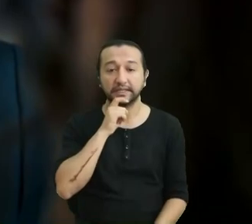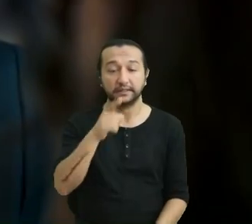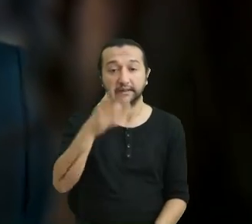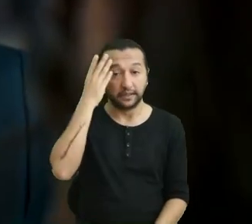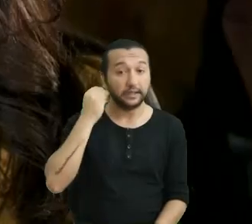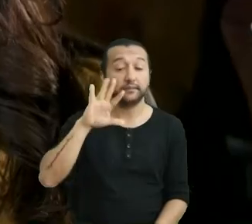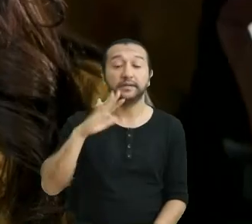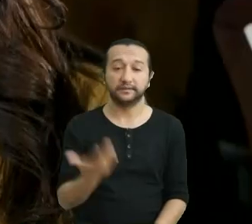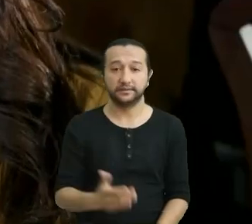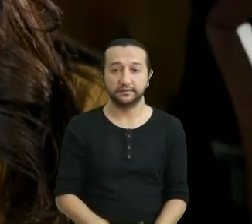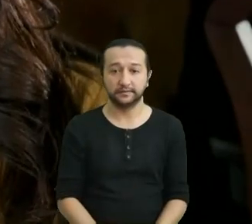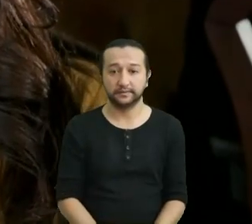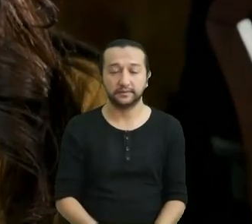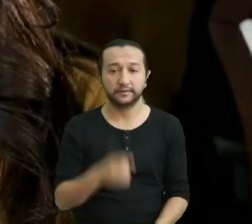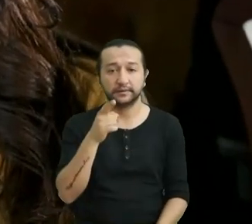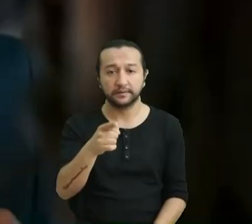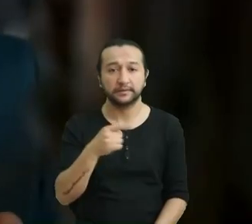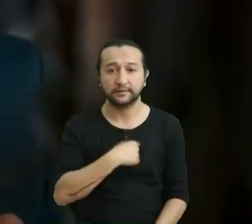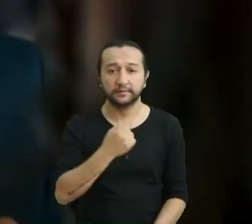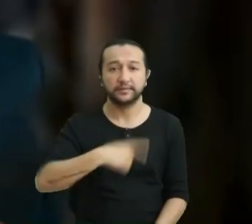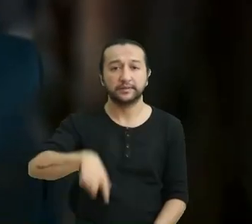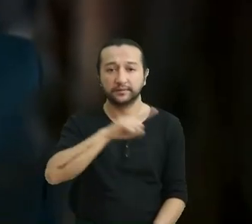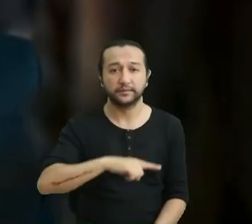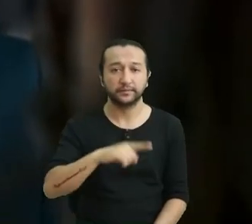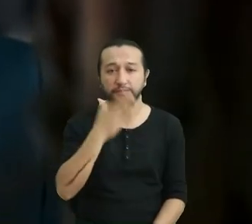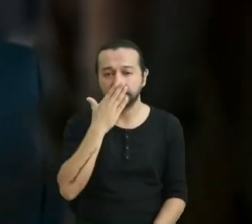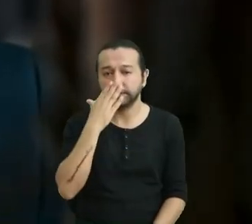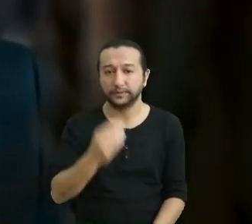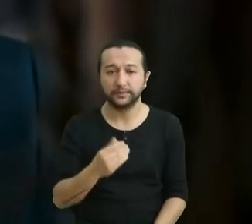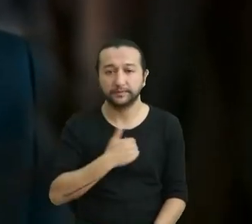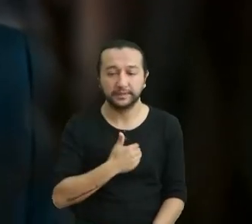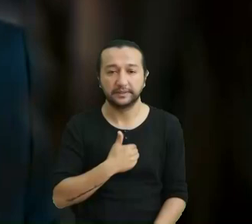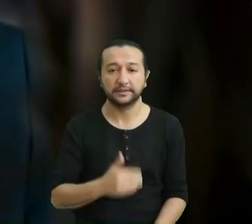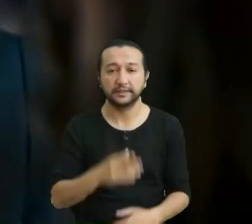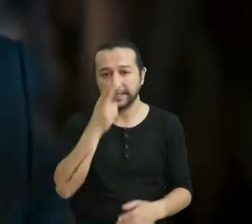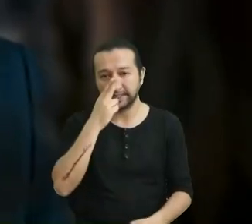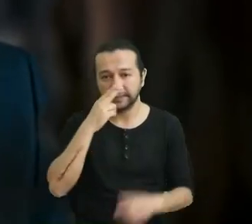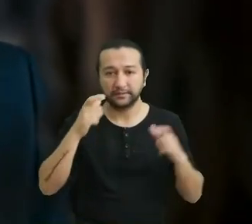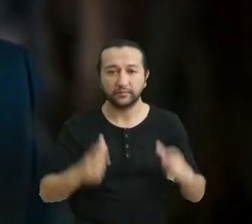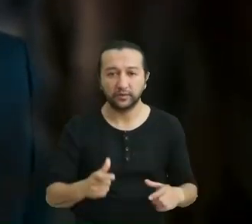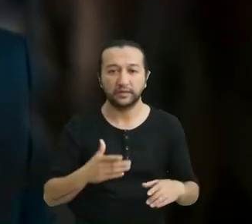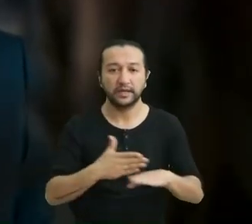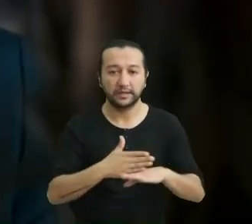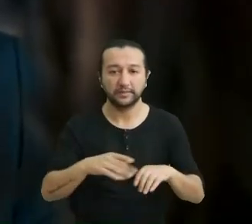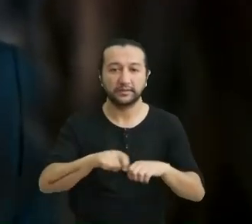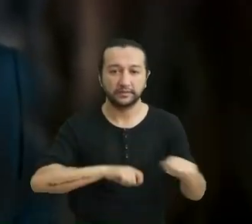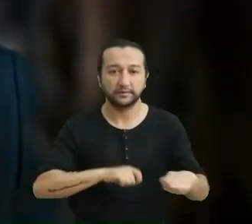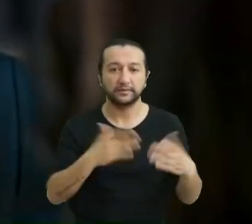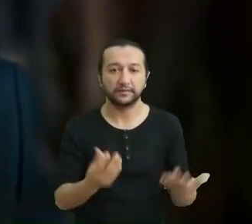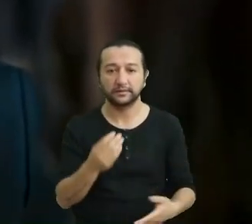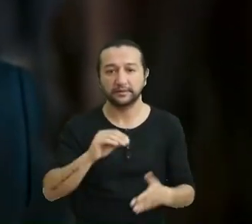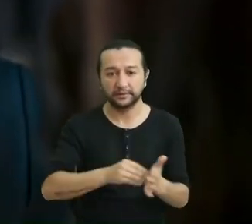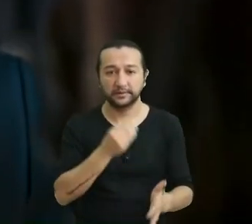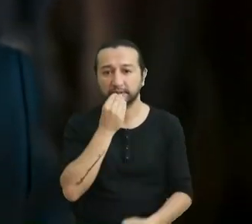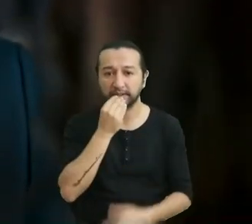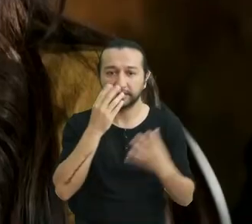anlamayı sakın da, etraf biraz tedirgin etti beni. Bir de ben alışmışım böyle ekmeği koparıp,